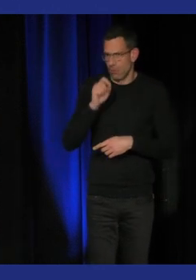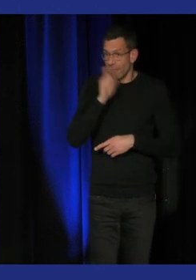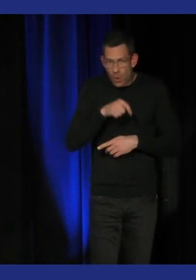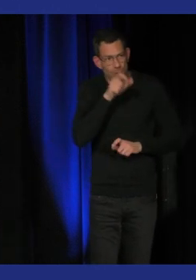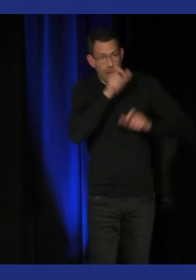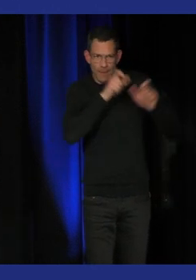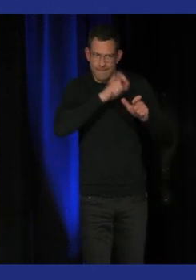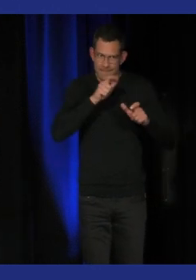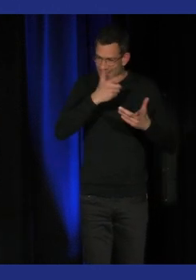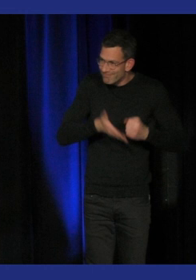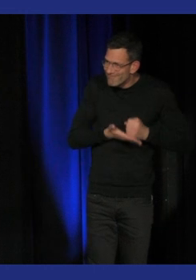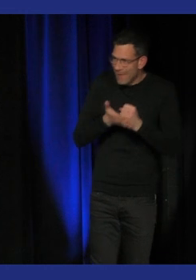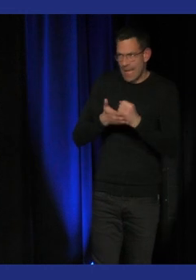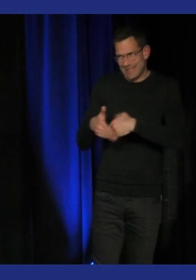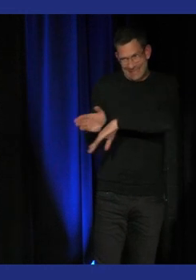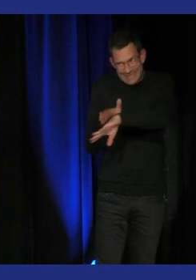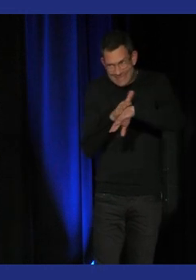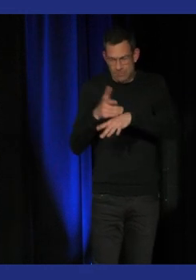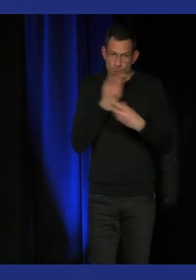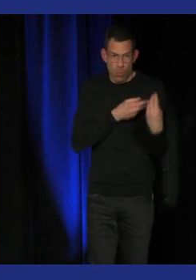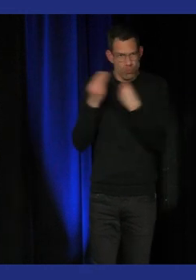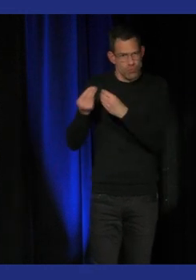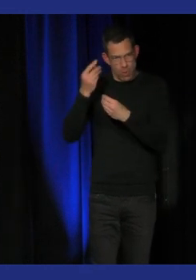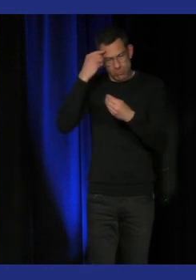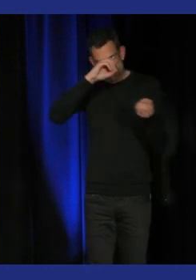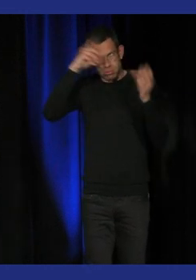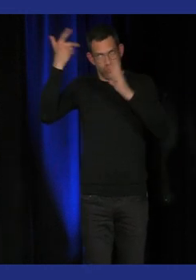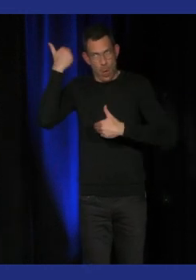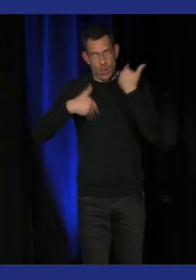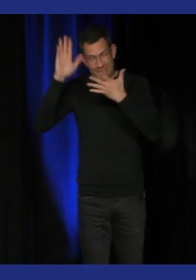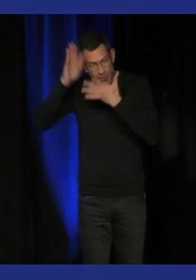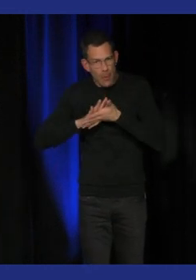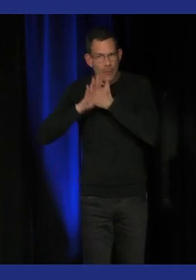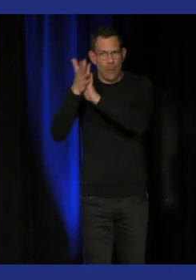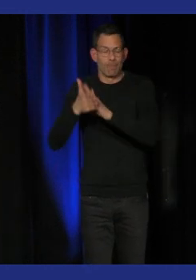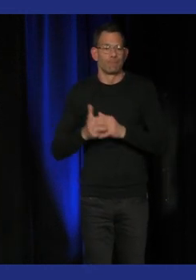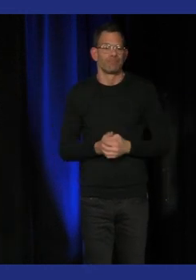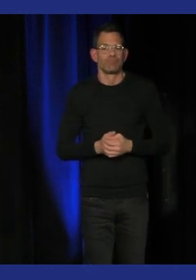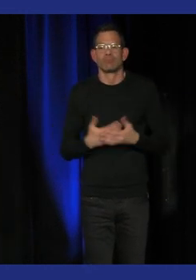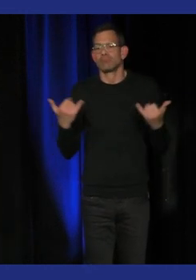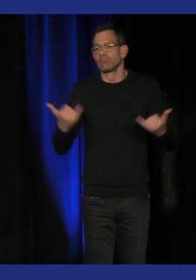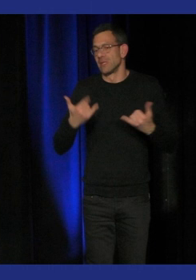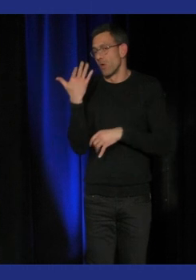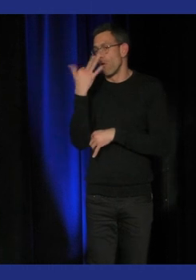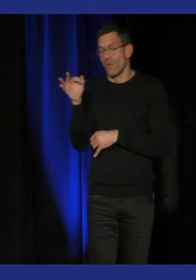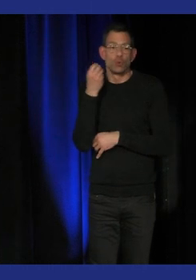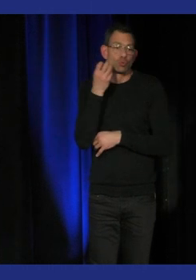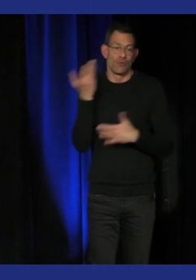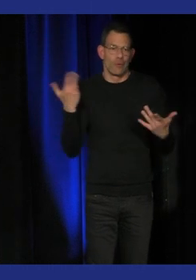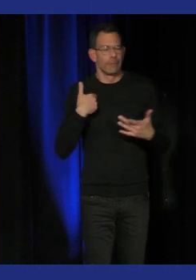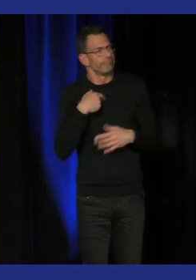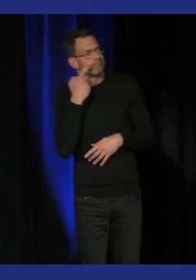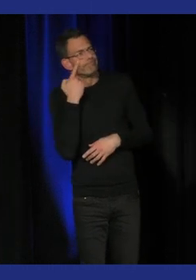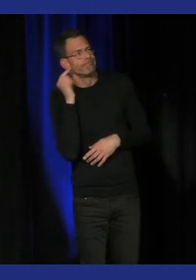concevoir le handicap différemment. Donc, ils vont beaucoup, en France, et on va beaucoup aller chercher ce qui se fait au Québec,